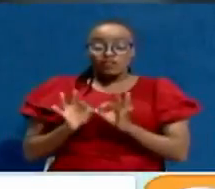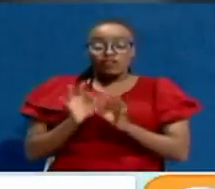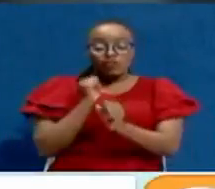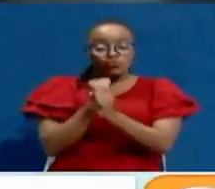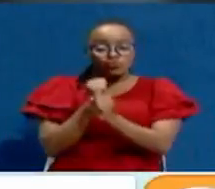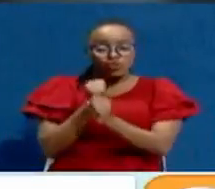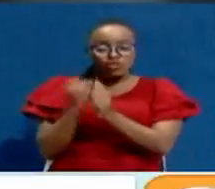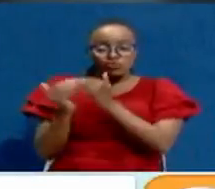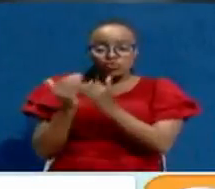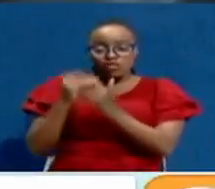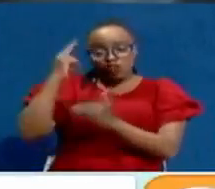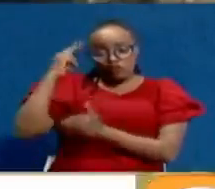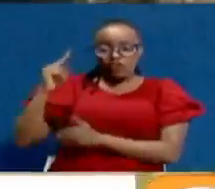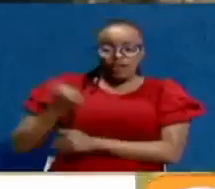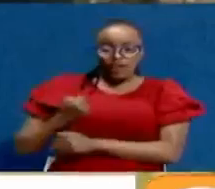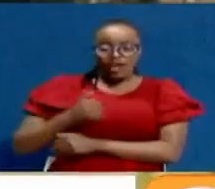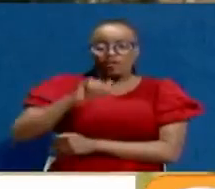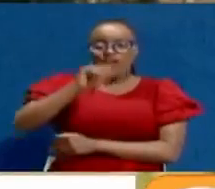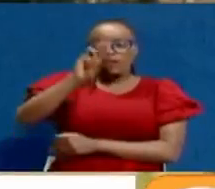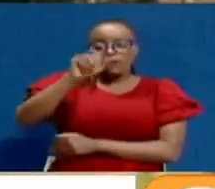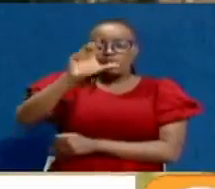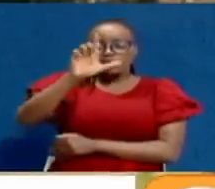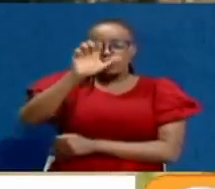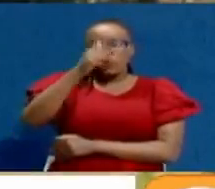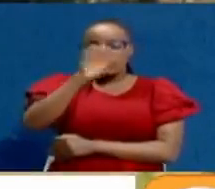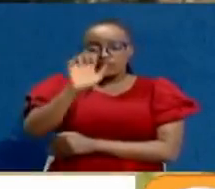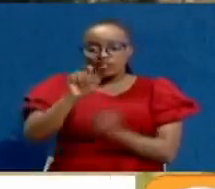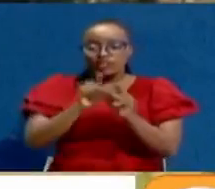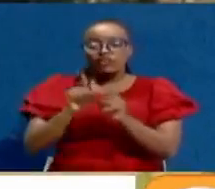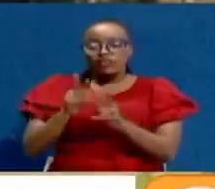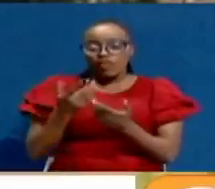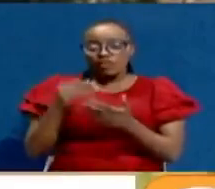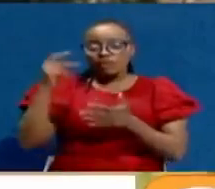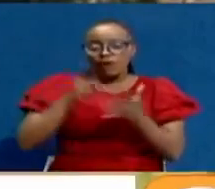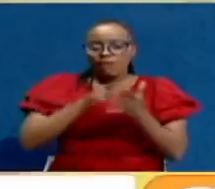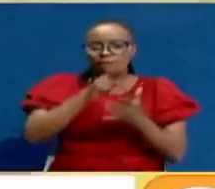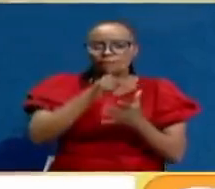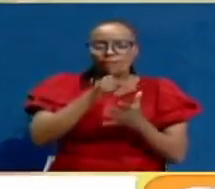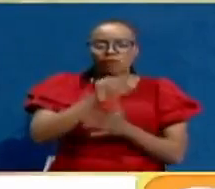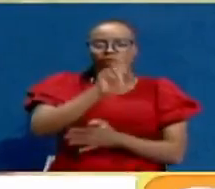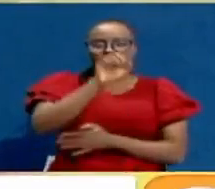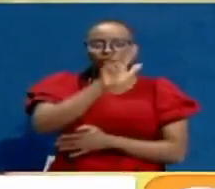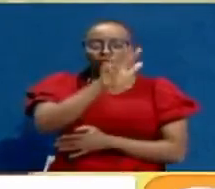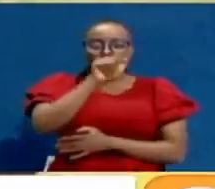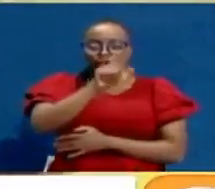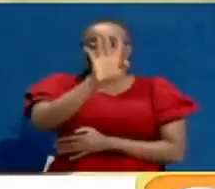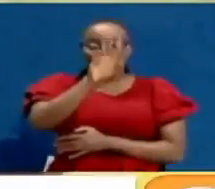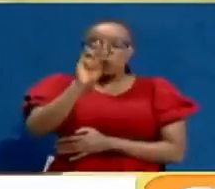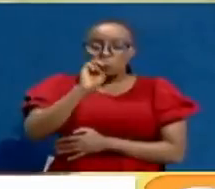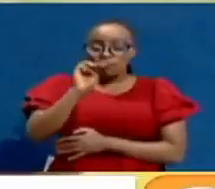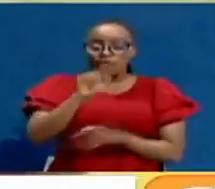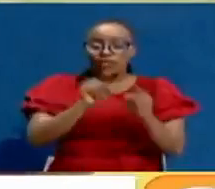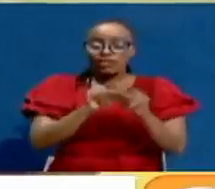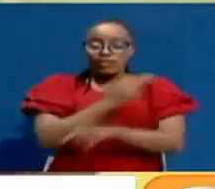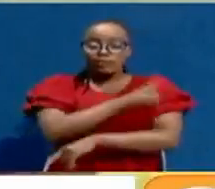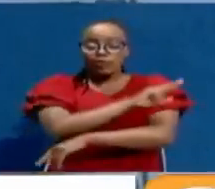kibarua cha kumtunza Immaculate, ina kitendawili kingine cha gharama ya matibabu ya shilingi milioni 3.4 katika hospitali